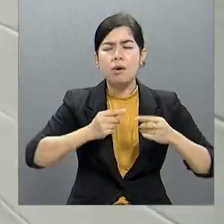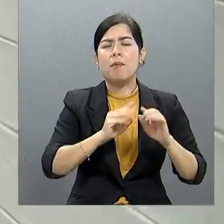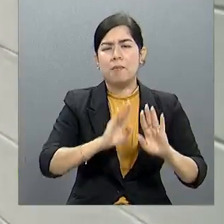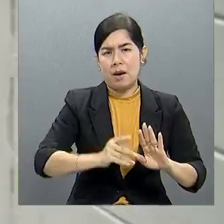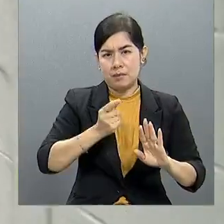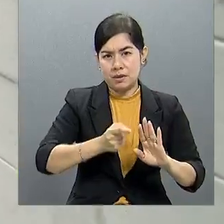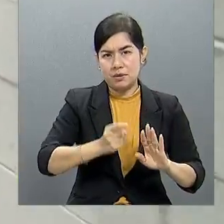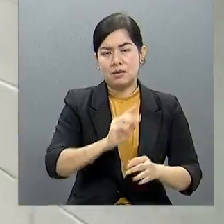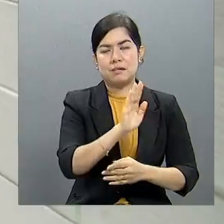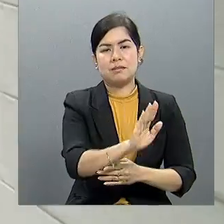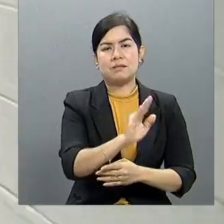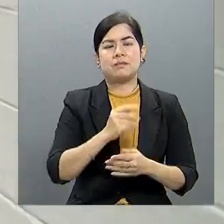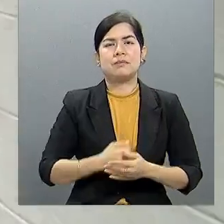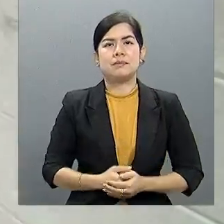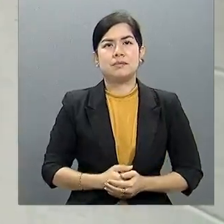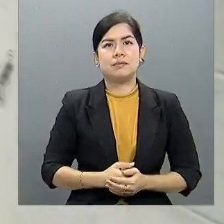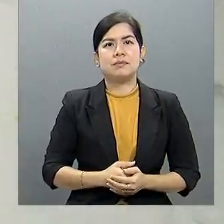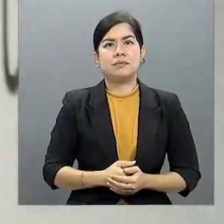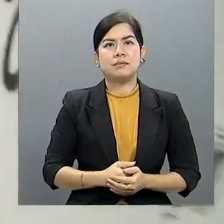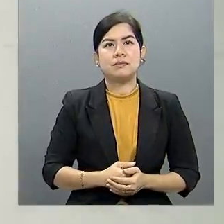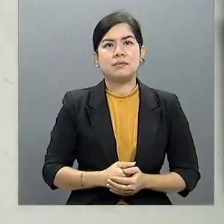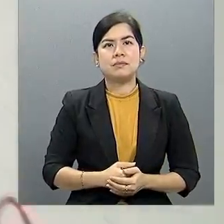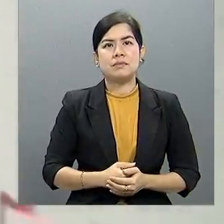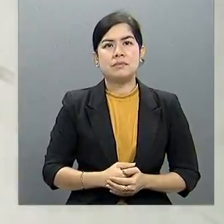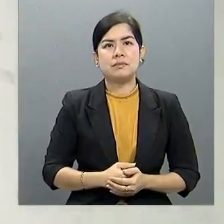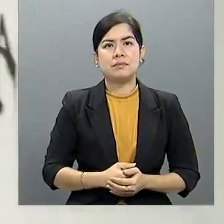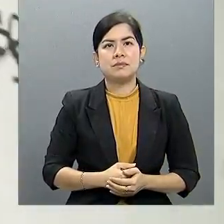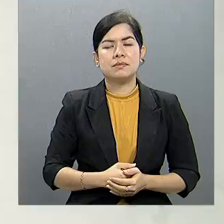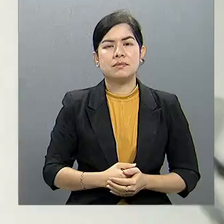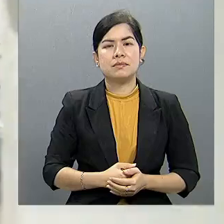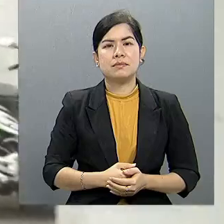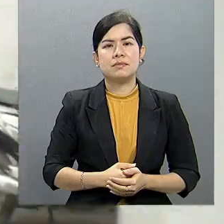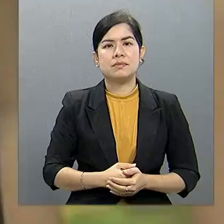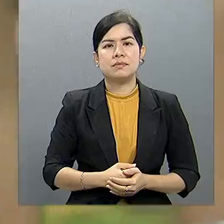lengthamptonก Imam